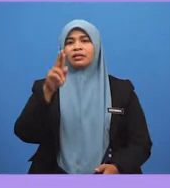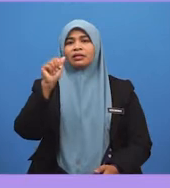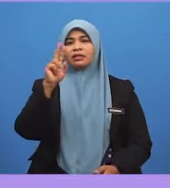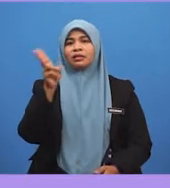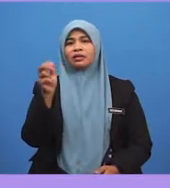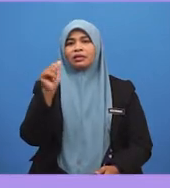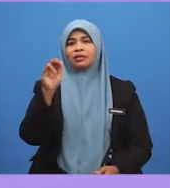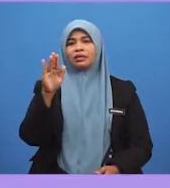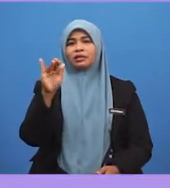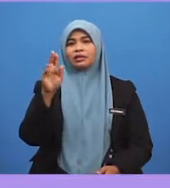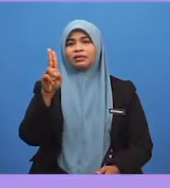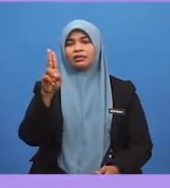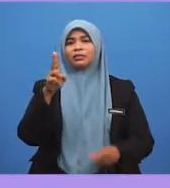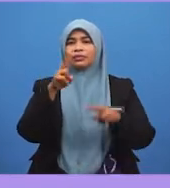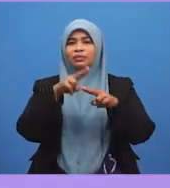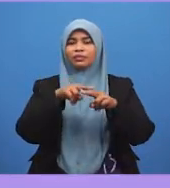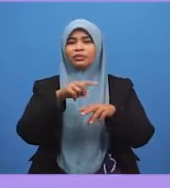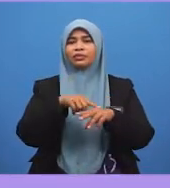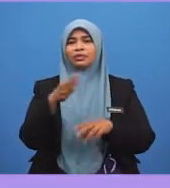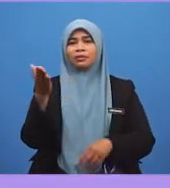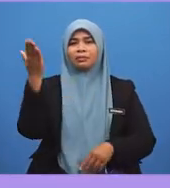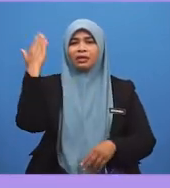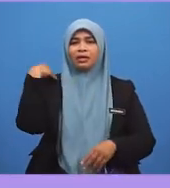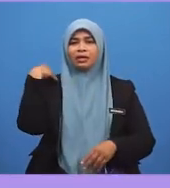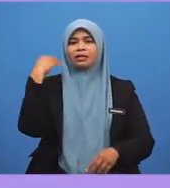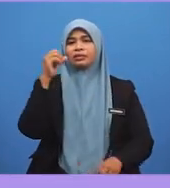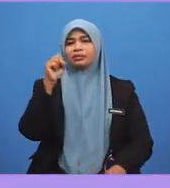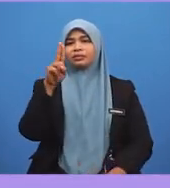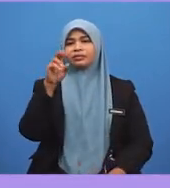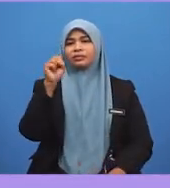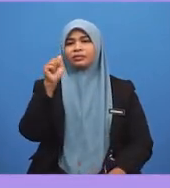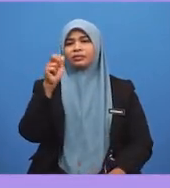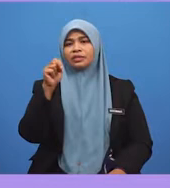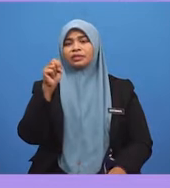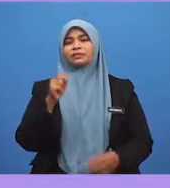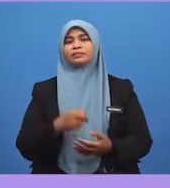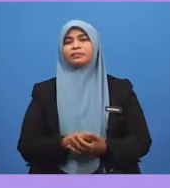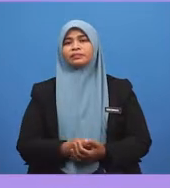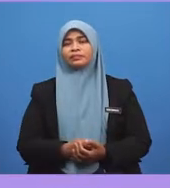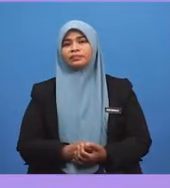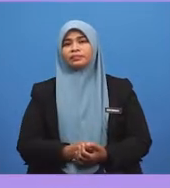Rahayu duduk di belakang Susan.